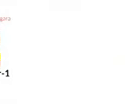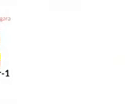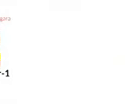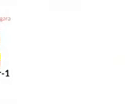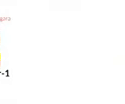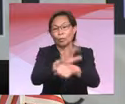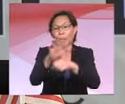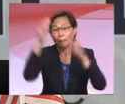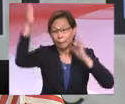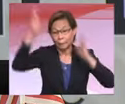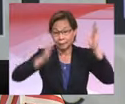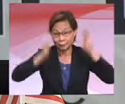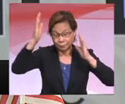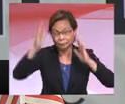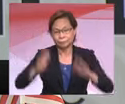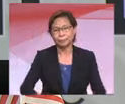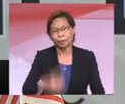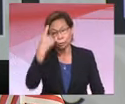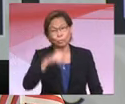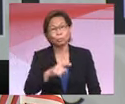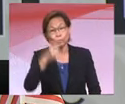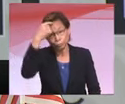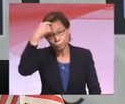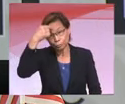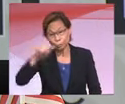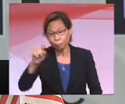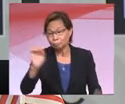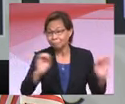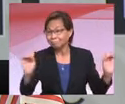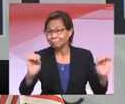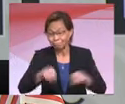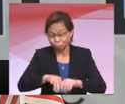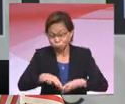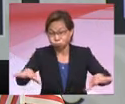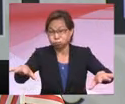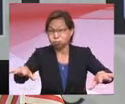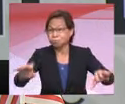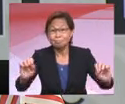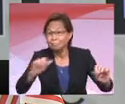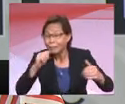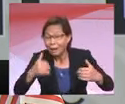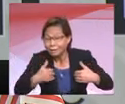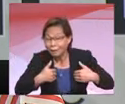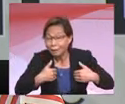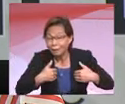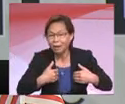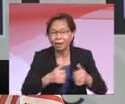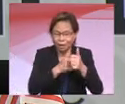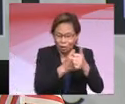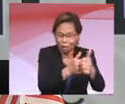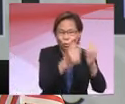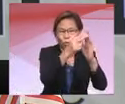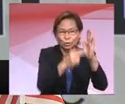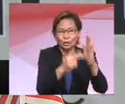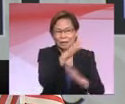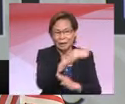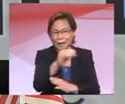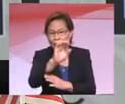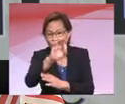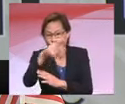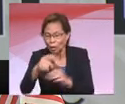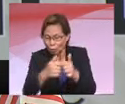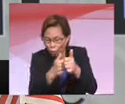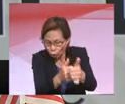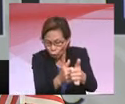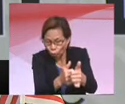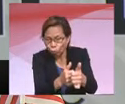negara. Bagi memastikan tiada penularan jangkitan, pematuhan kepada undang-undang dan SOP yang telah